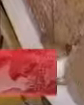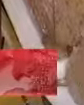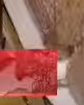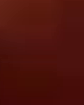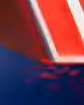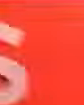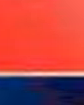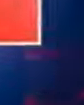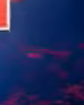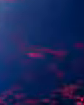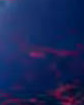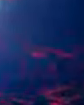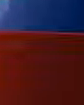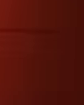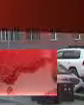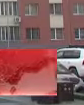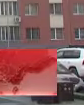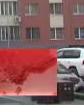ЧП?